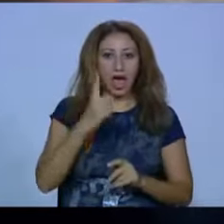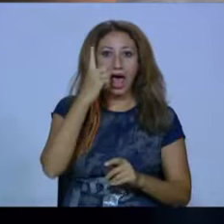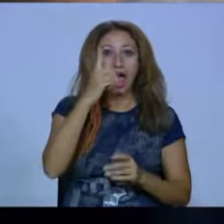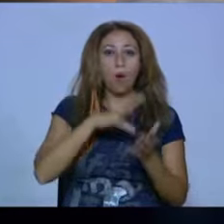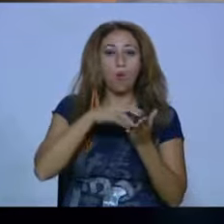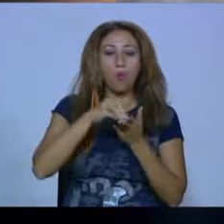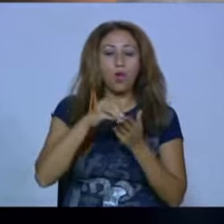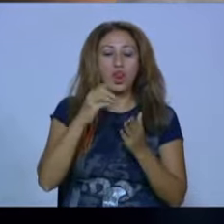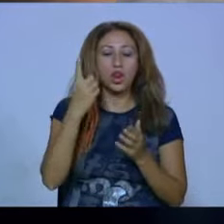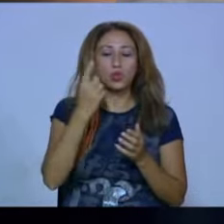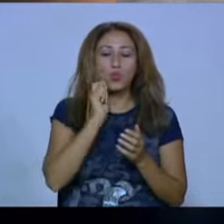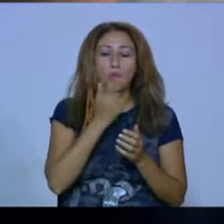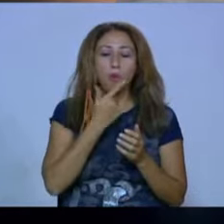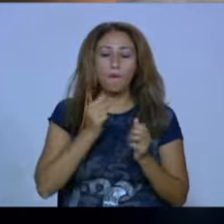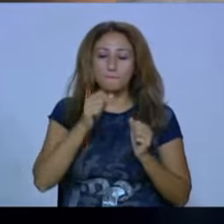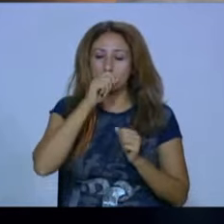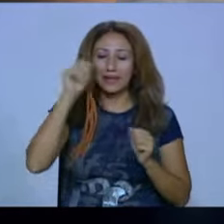الاضحى، الكلام ده